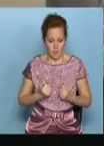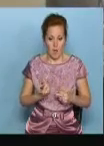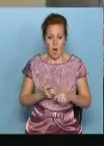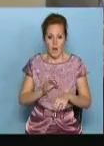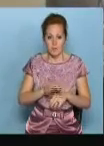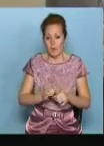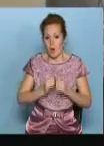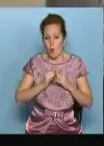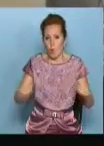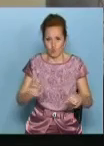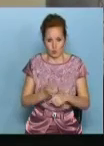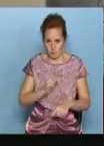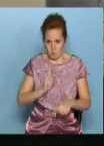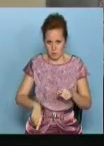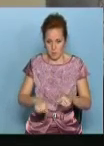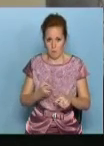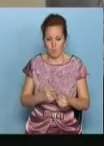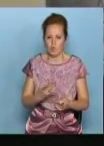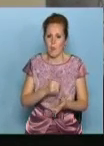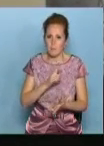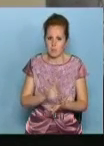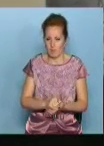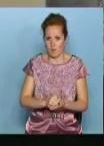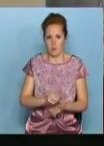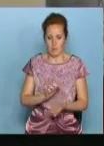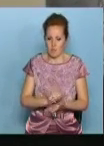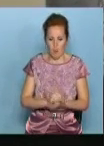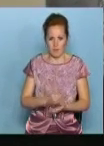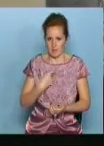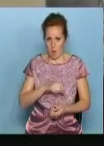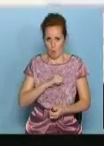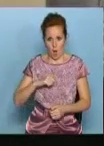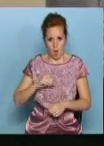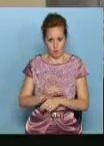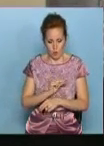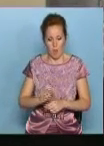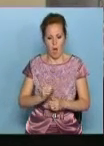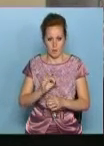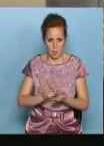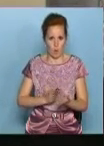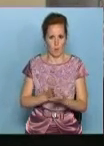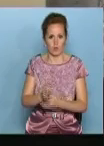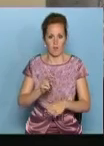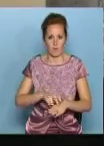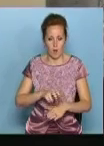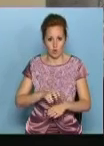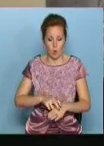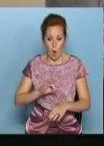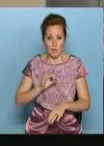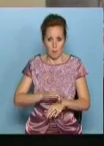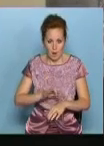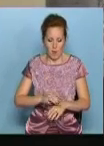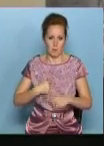особенно серозного менингита, поэтому нужно обязательно не заниматься самолечением, а обращаться к врачу. О вспышечной заболеваемости мы имеем право